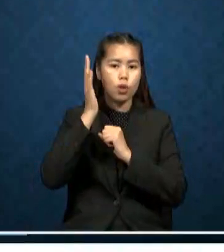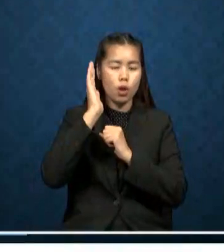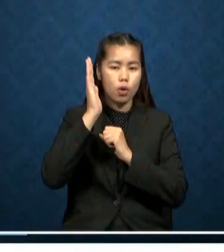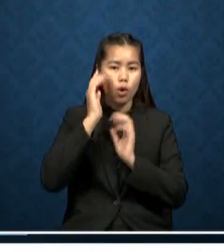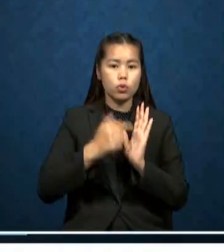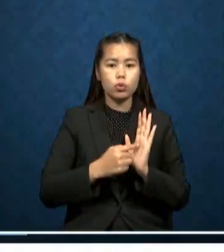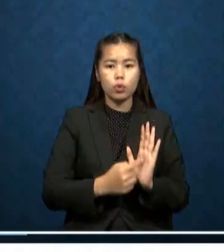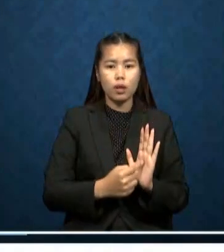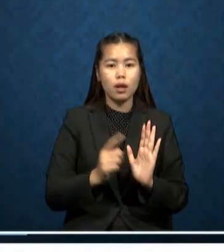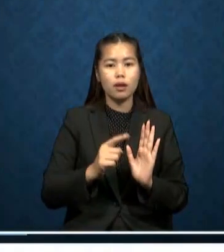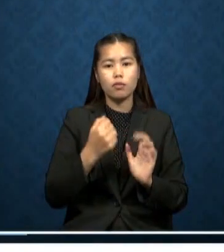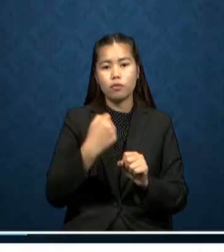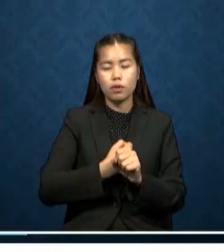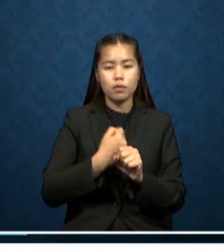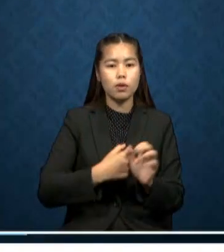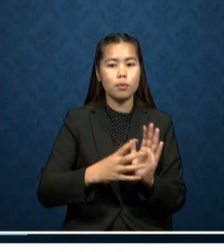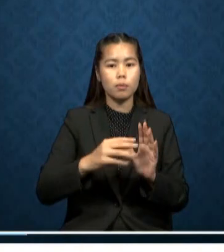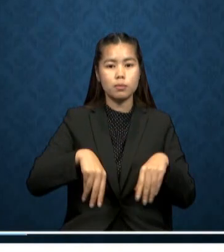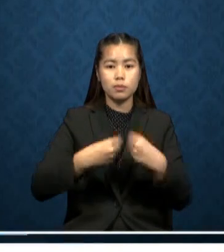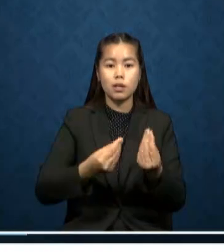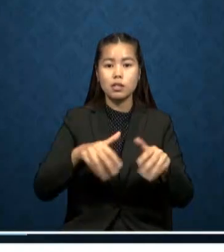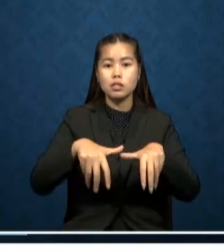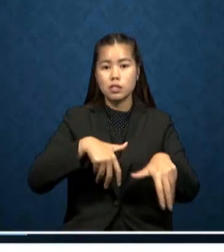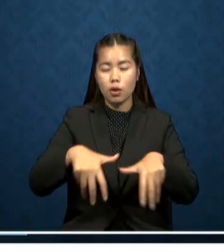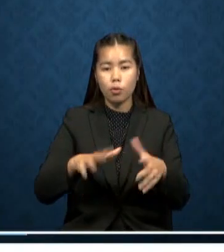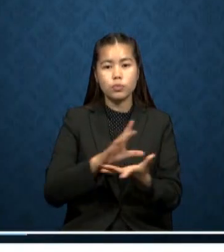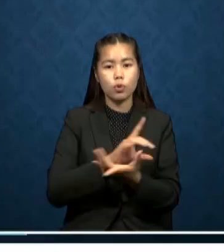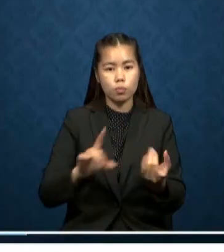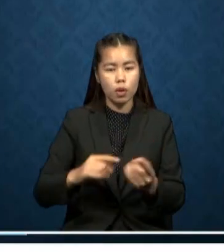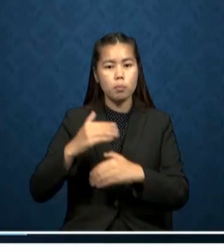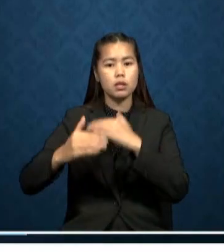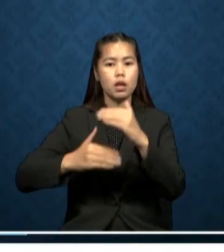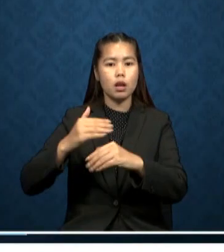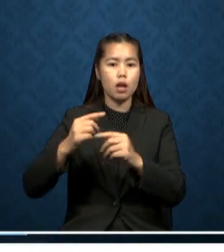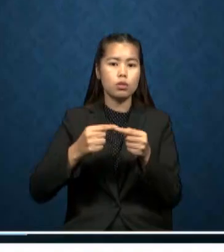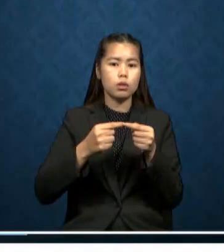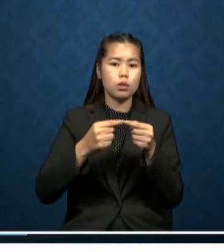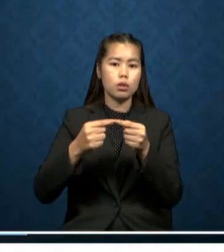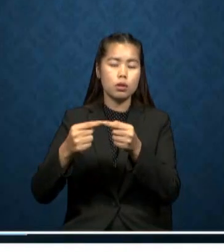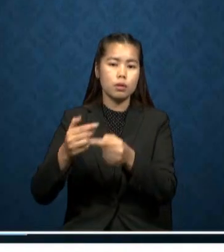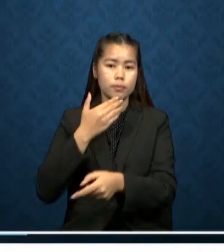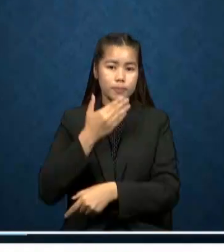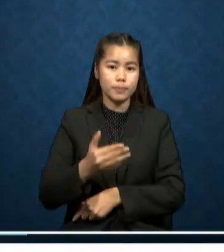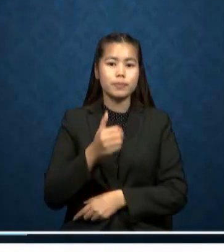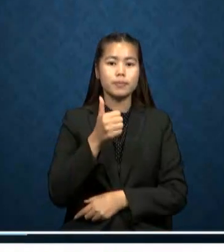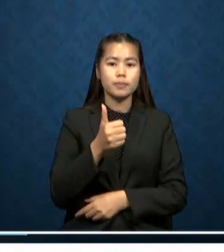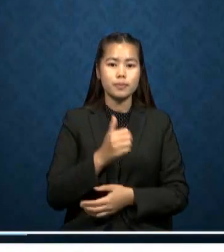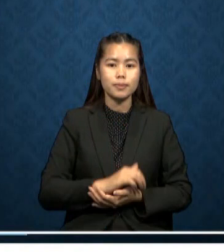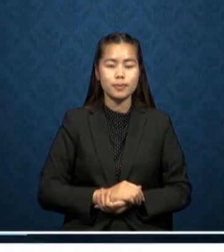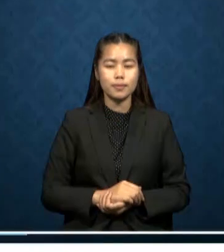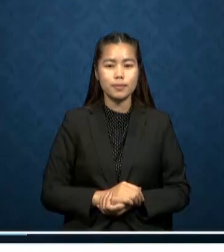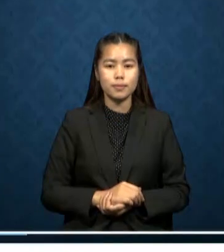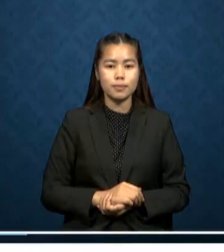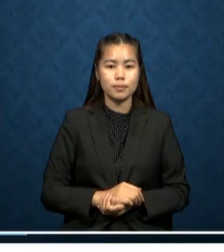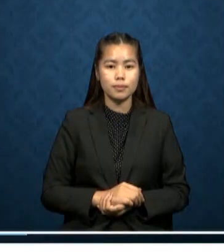สูตรอบรมเพื่อให้สังคมได้นำไปใช้ในการพัฒนาสร้างสรรค์สังคมรู้รักสามัคคีต่อ